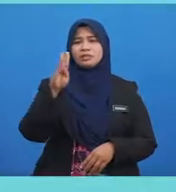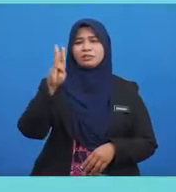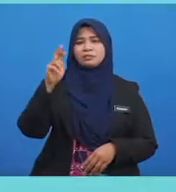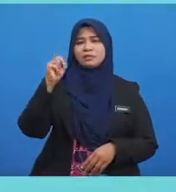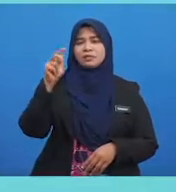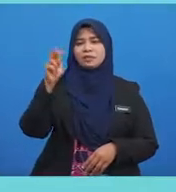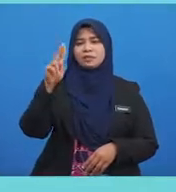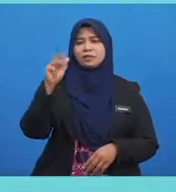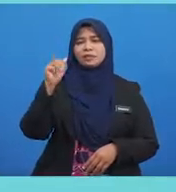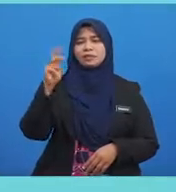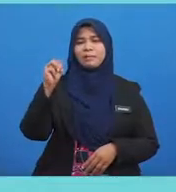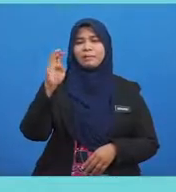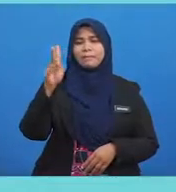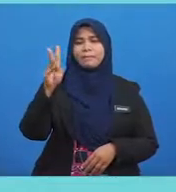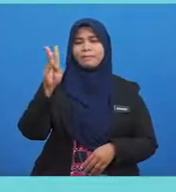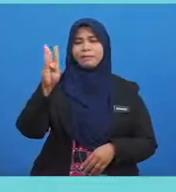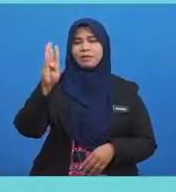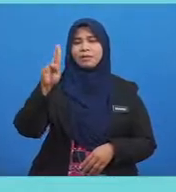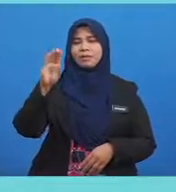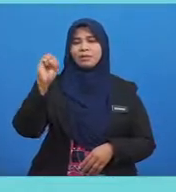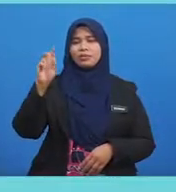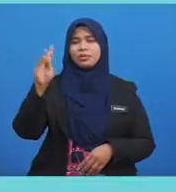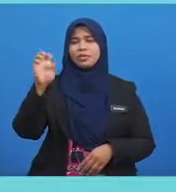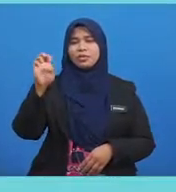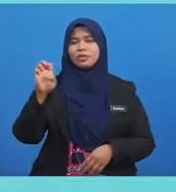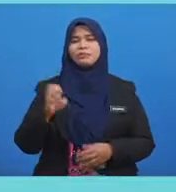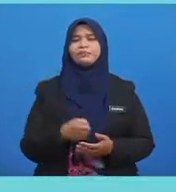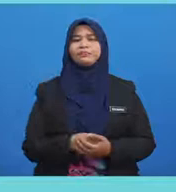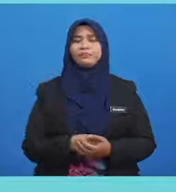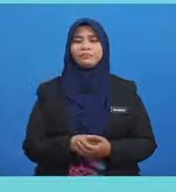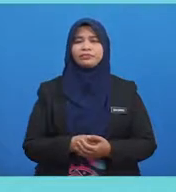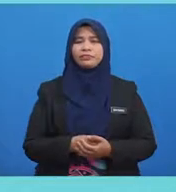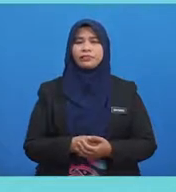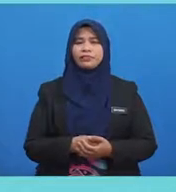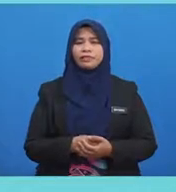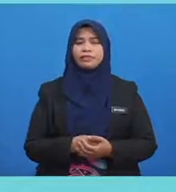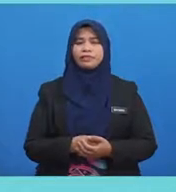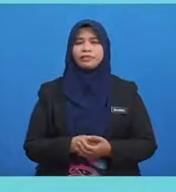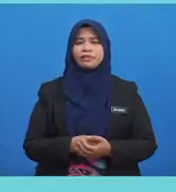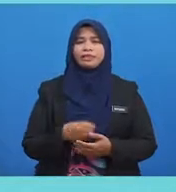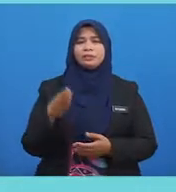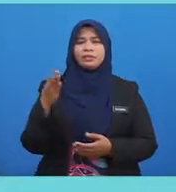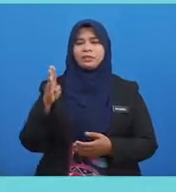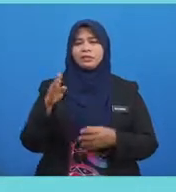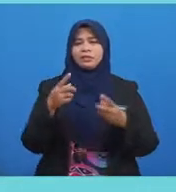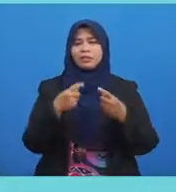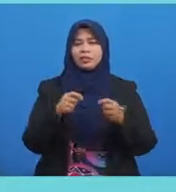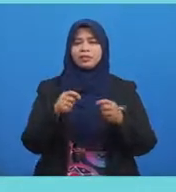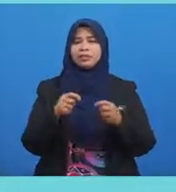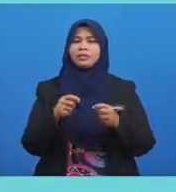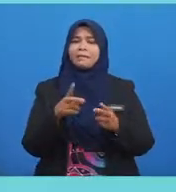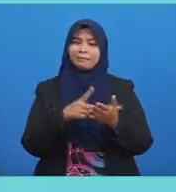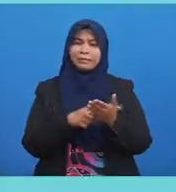merupakan setiausaha tanah jajahan. Beliau telah berunding dengan kerajaan sementara pada